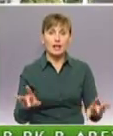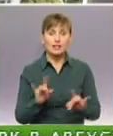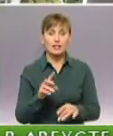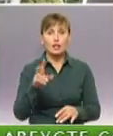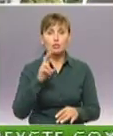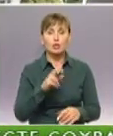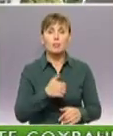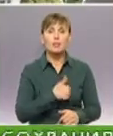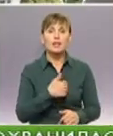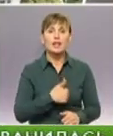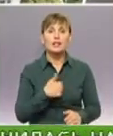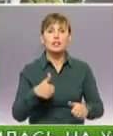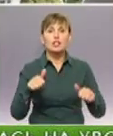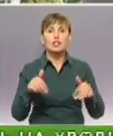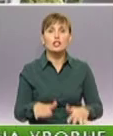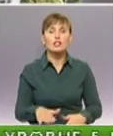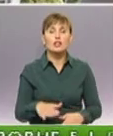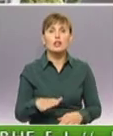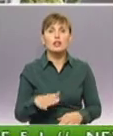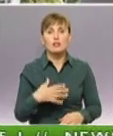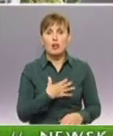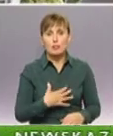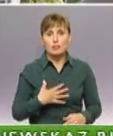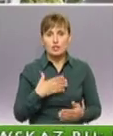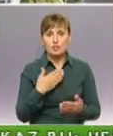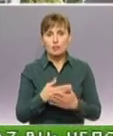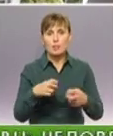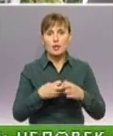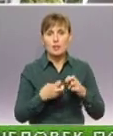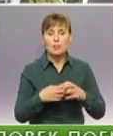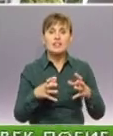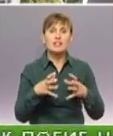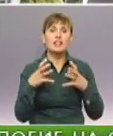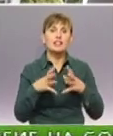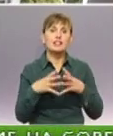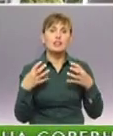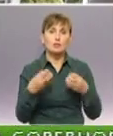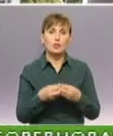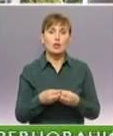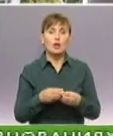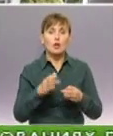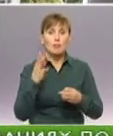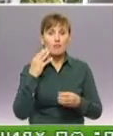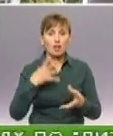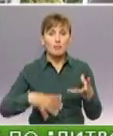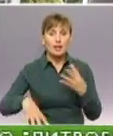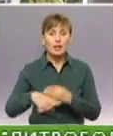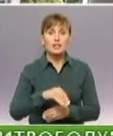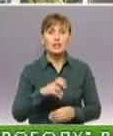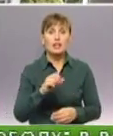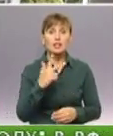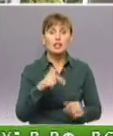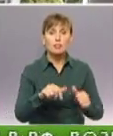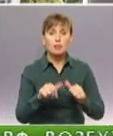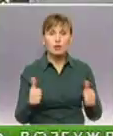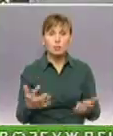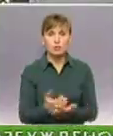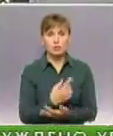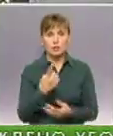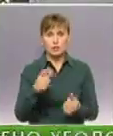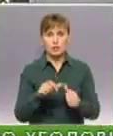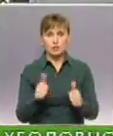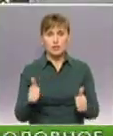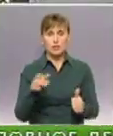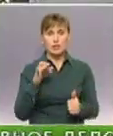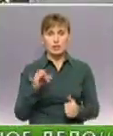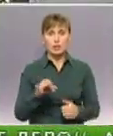пытается решить немаловажную общественную проблему сохранения семьи. Ведь по статистике только в Алматы на каждые три брака приходится один развод.